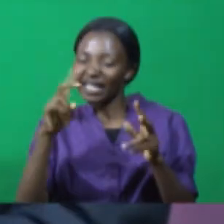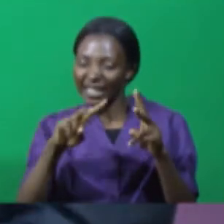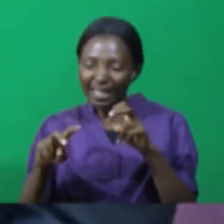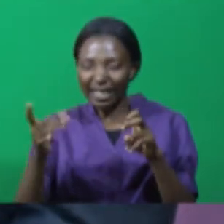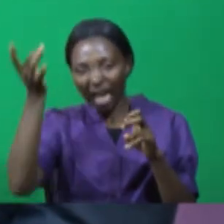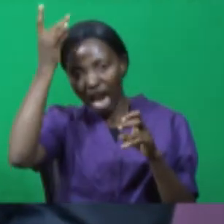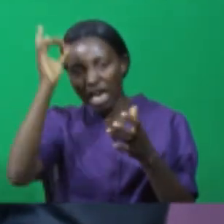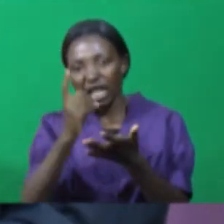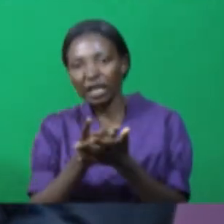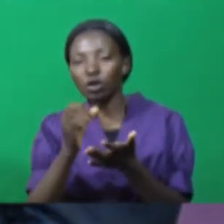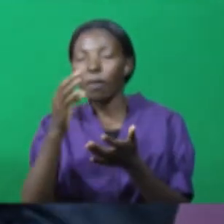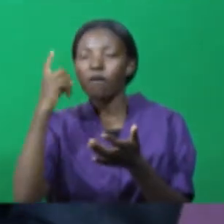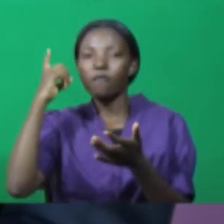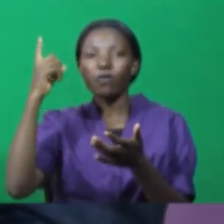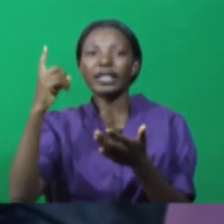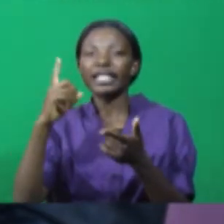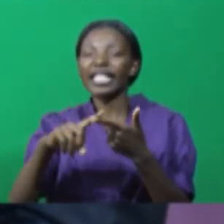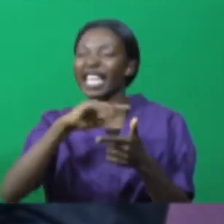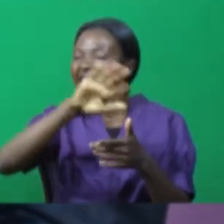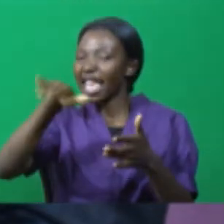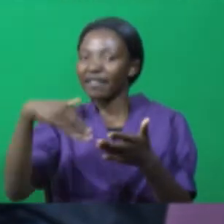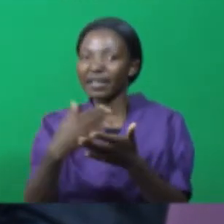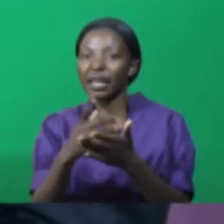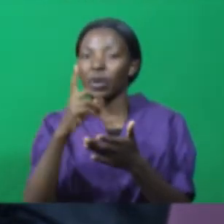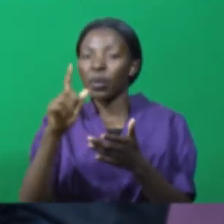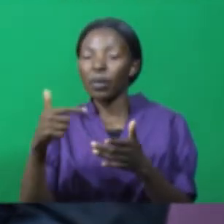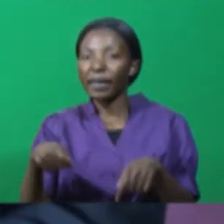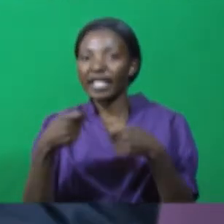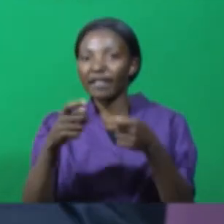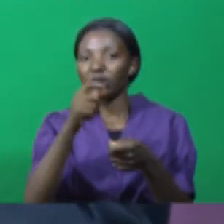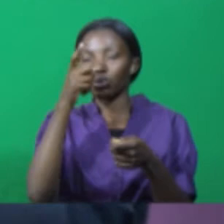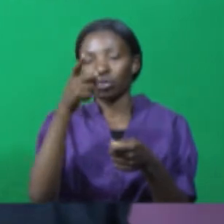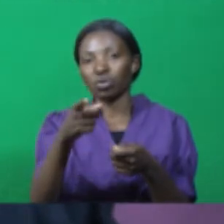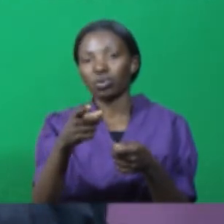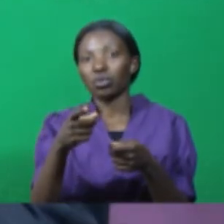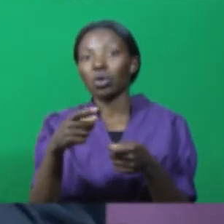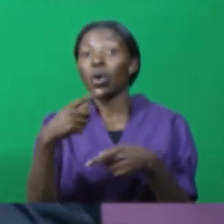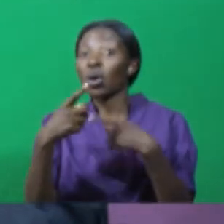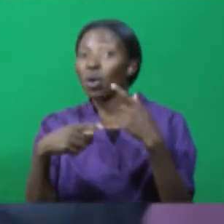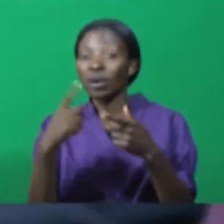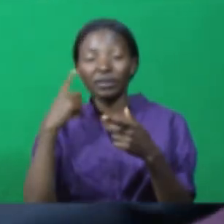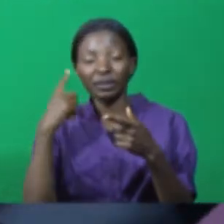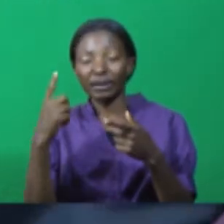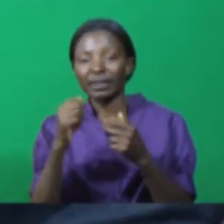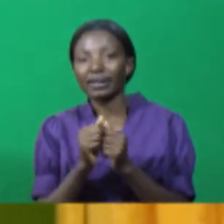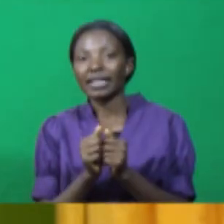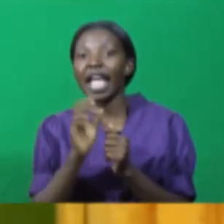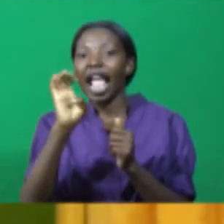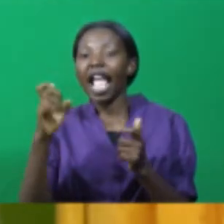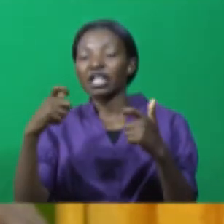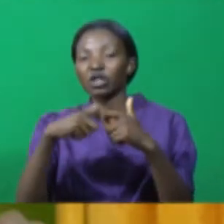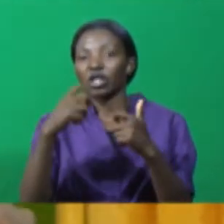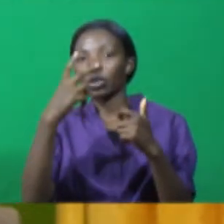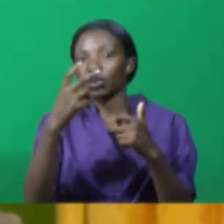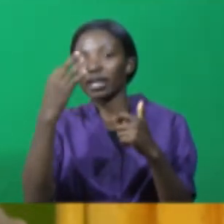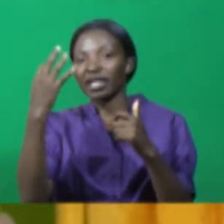kuti kuvana wamwari nyaya ito recovered ito recovered iyoyi ha vaterere rambai makaterera handi pasta Exodus